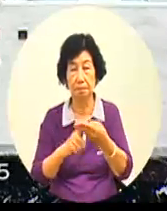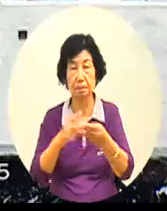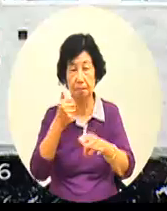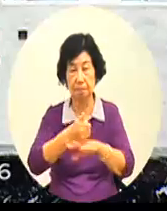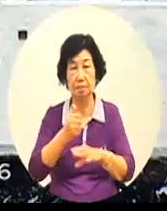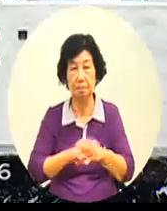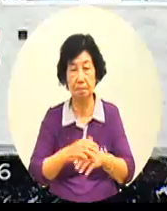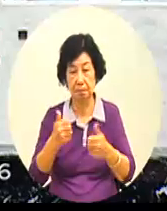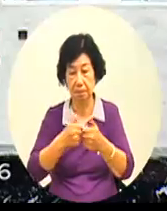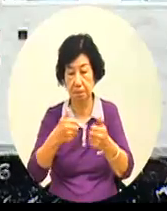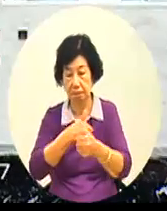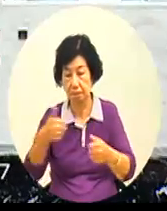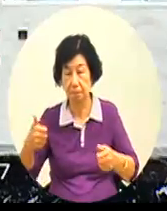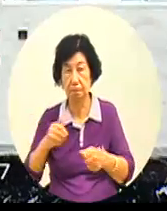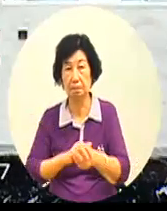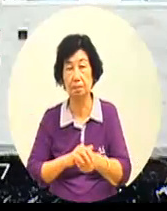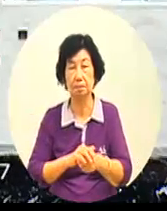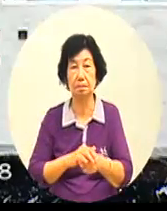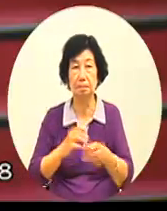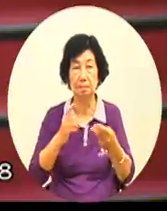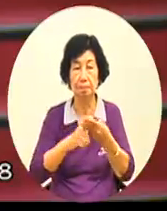长以及诸位。